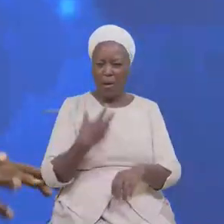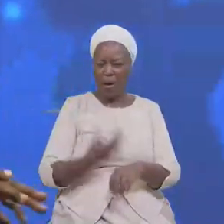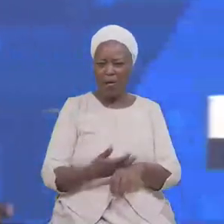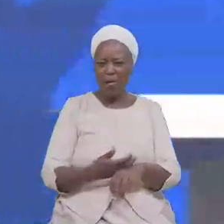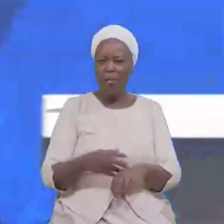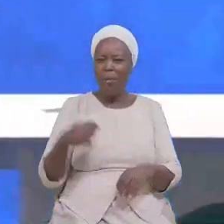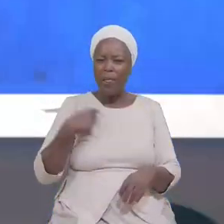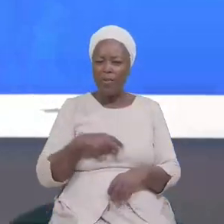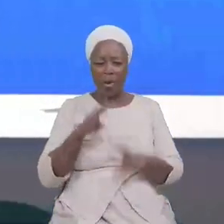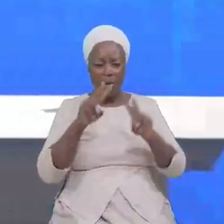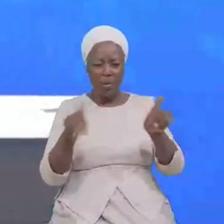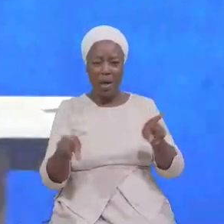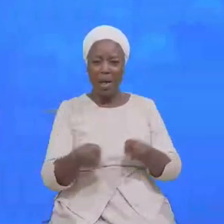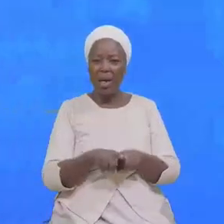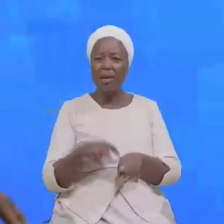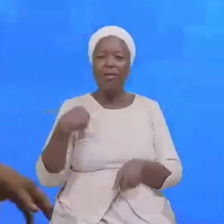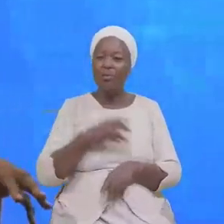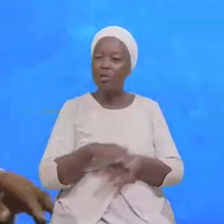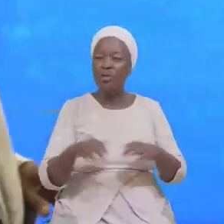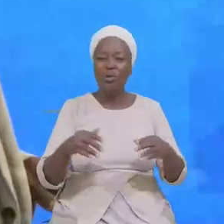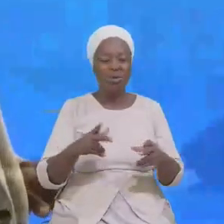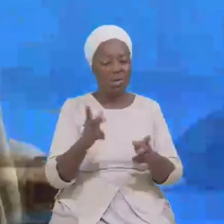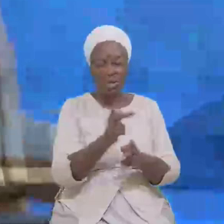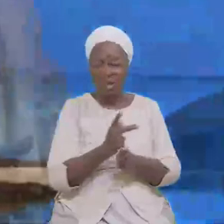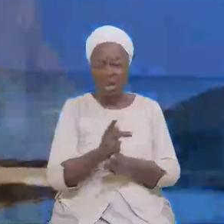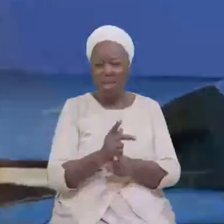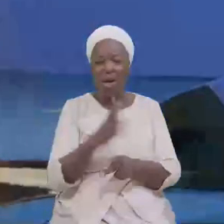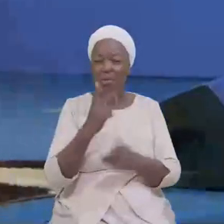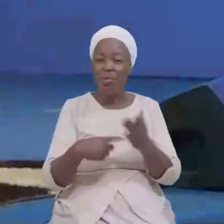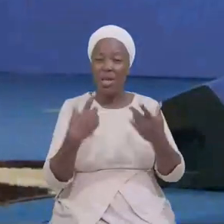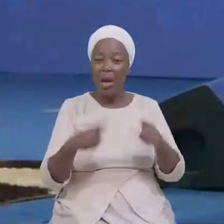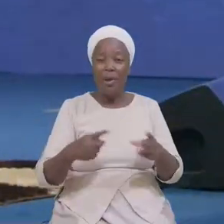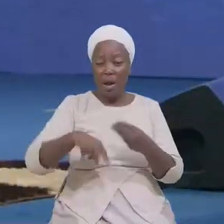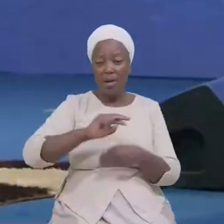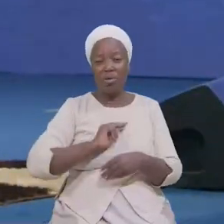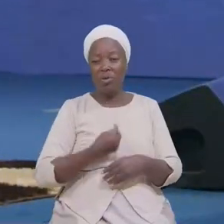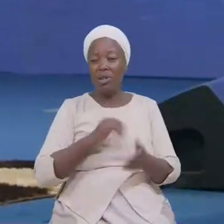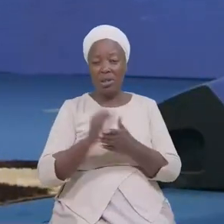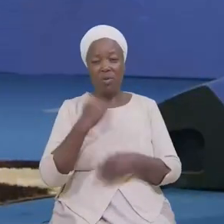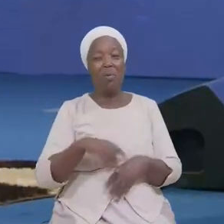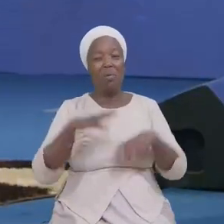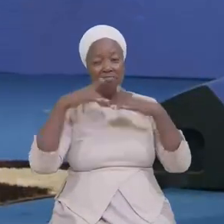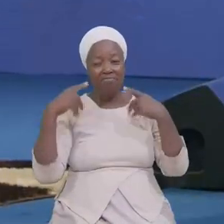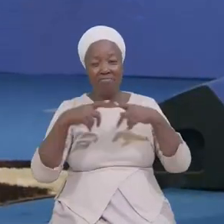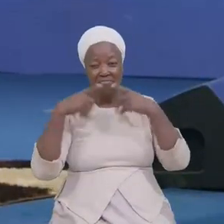vraiment fermé. Et c'est comme si on s'en fout de ce qui se passe. C'est pourquoi on sourit.